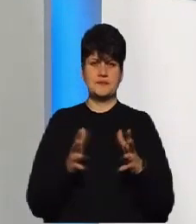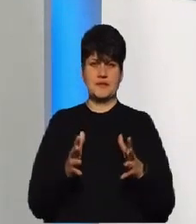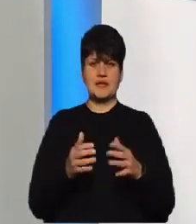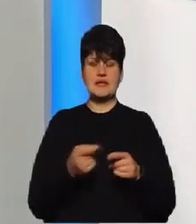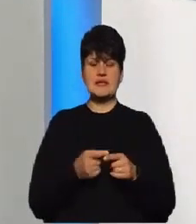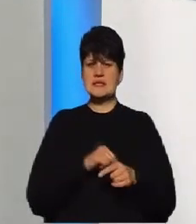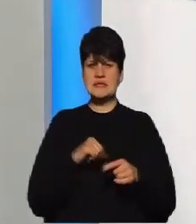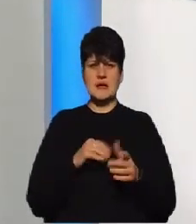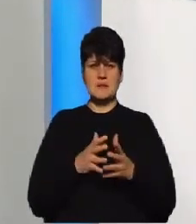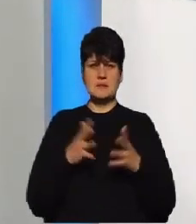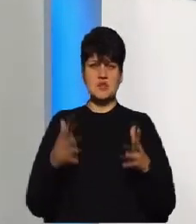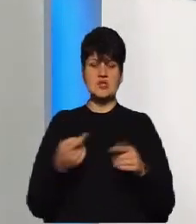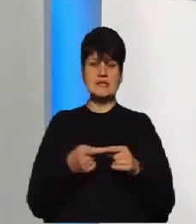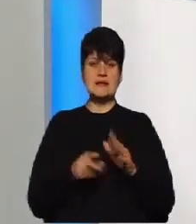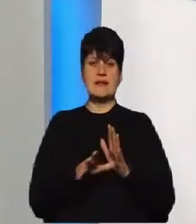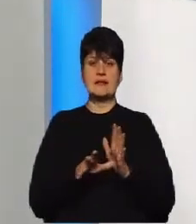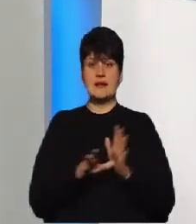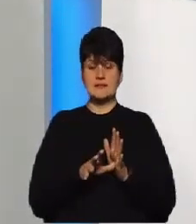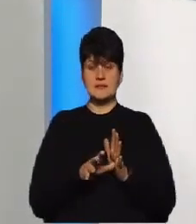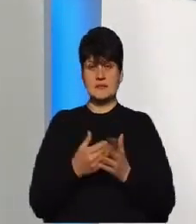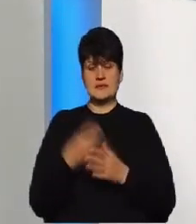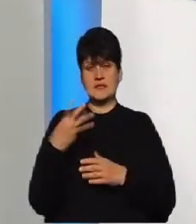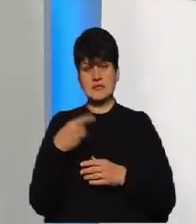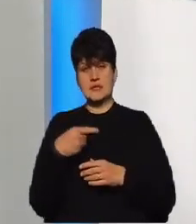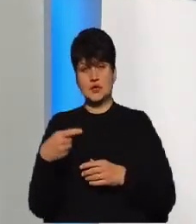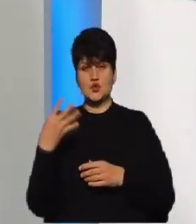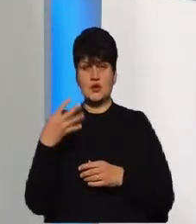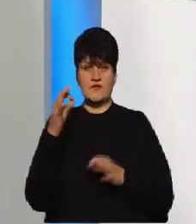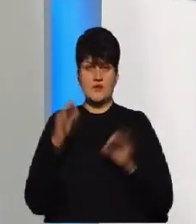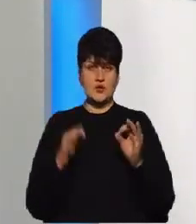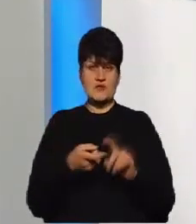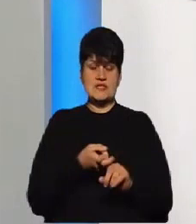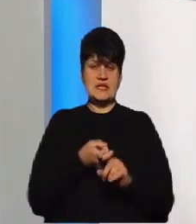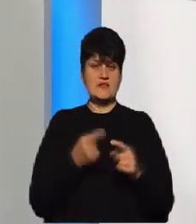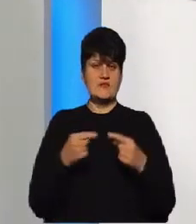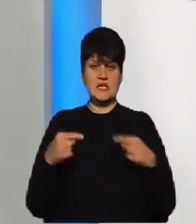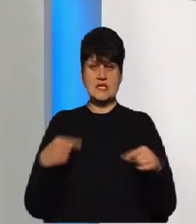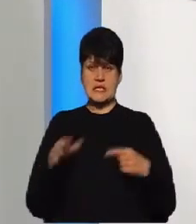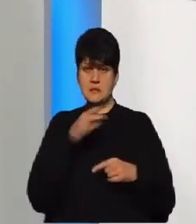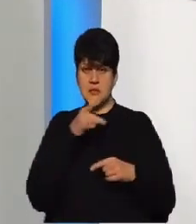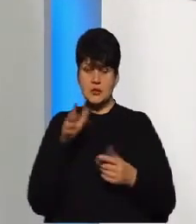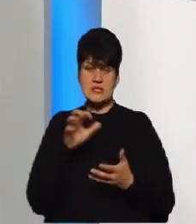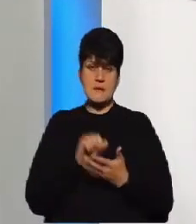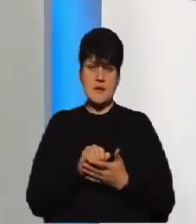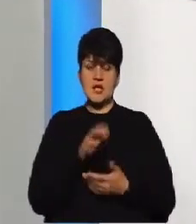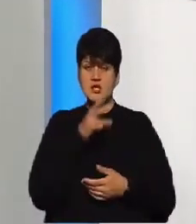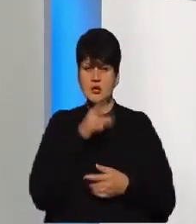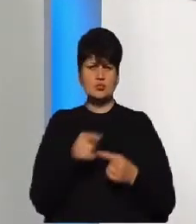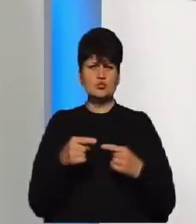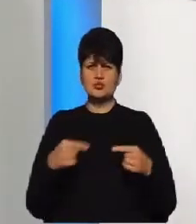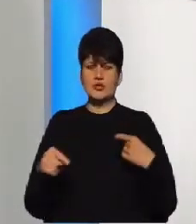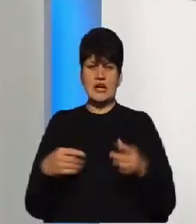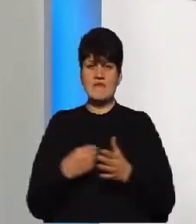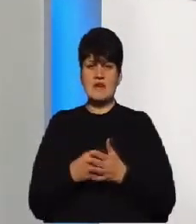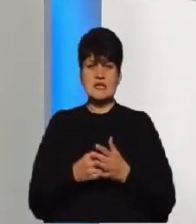звичайно, електроенергія, вона десь від 30 до 40%, залежно в різні періоди часу займає. І тут будь-яка вартість електроенергії,